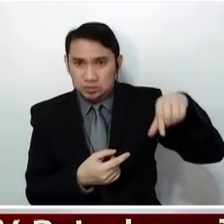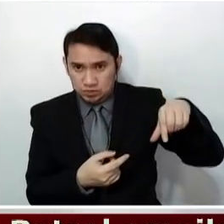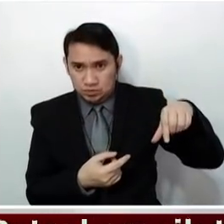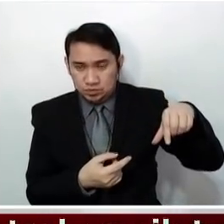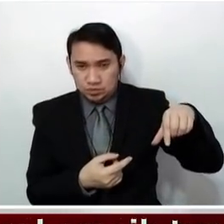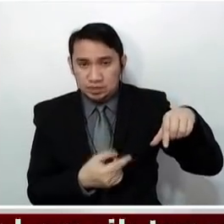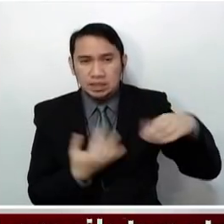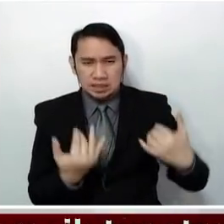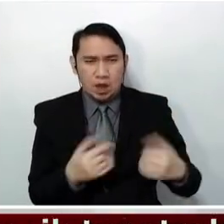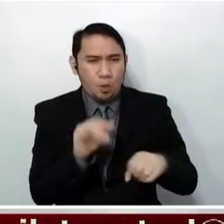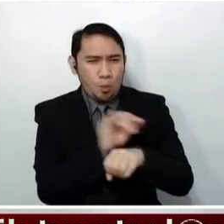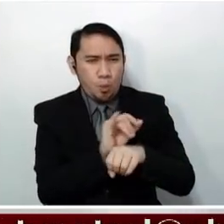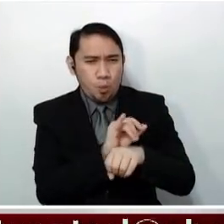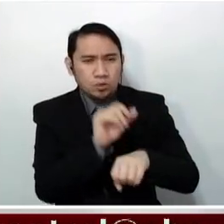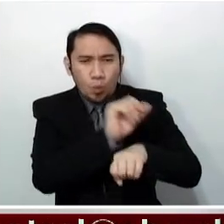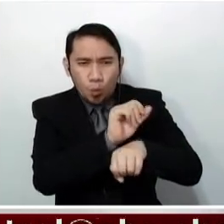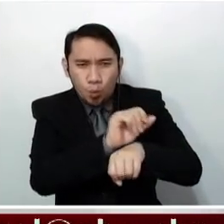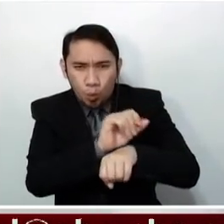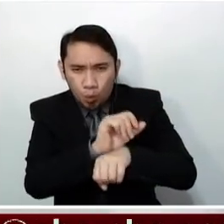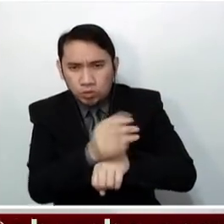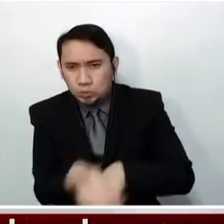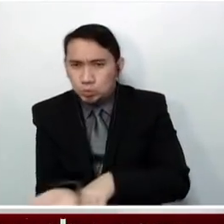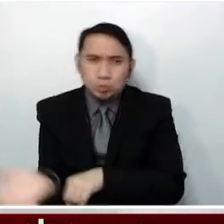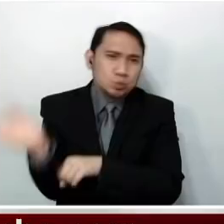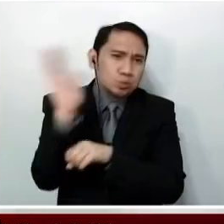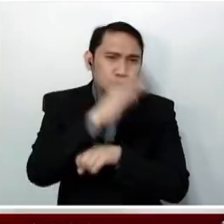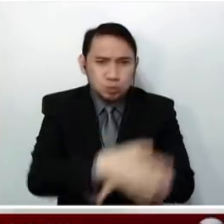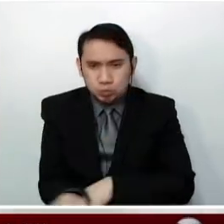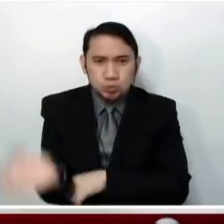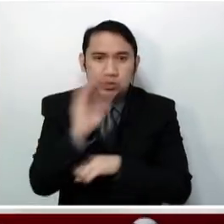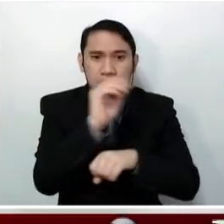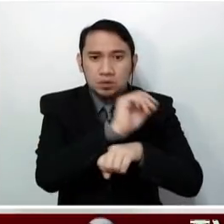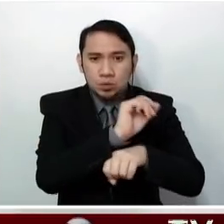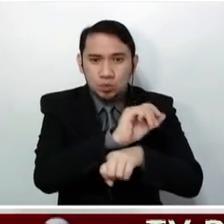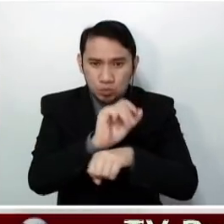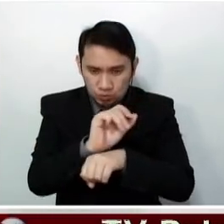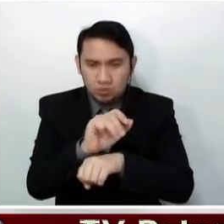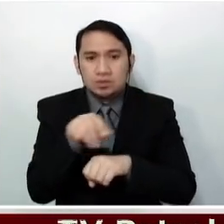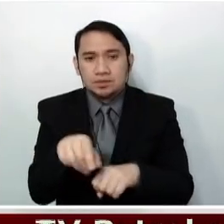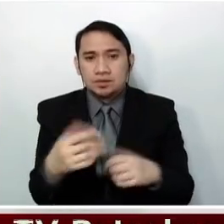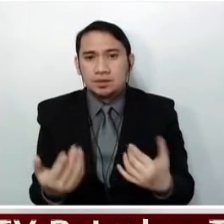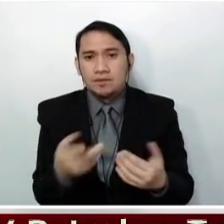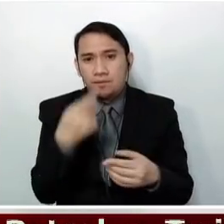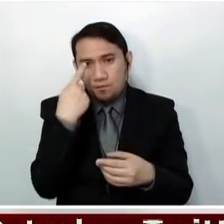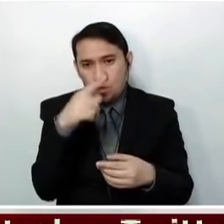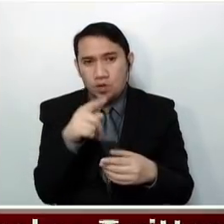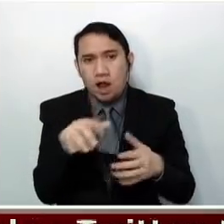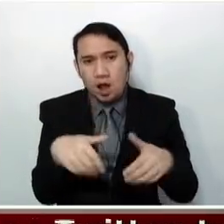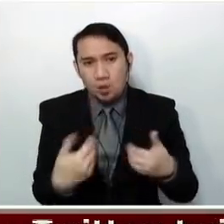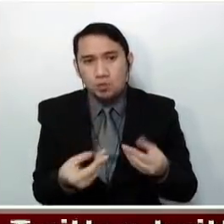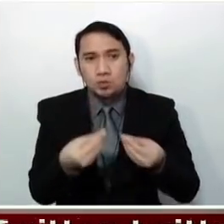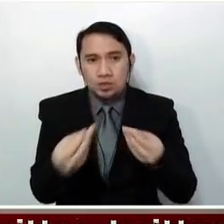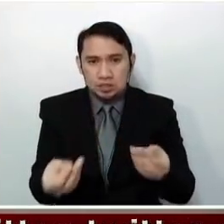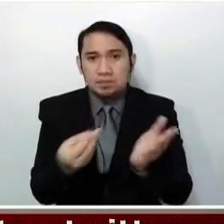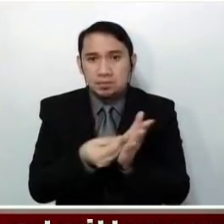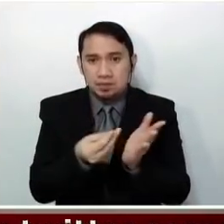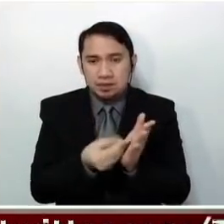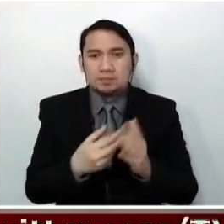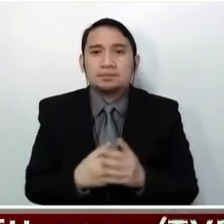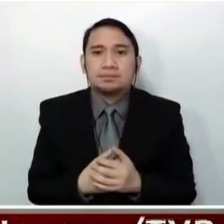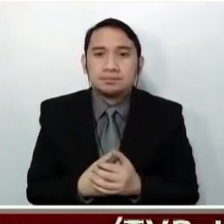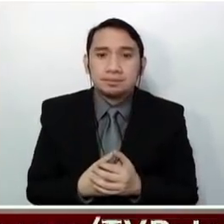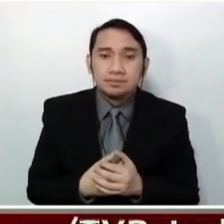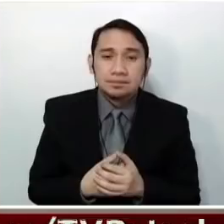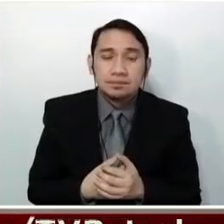Ino-overtime naman ng ating small working group yung nangangalaga dito sa pagbibigay ng ayuda. Pwedeng